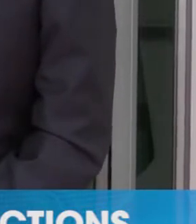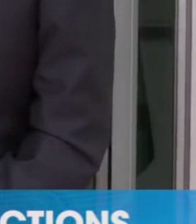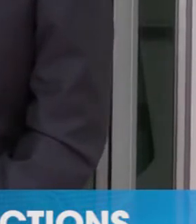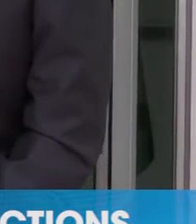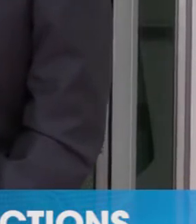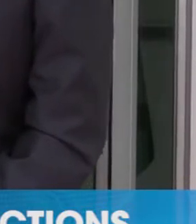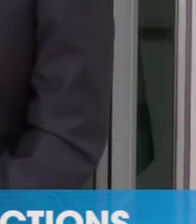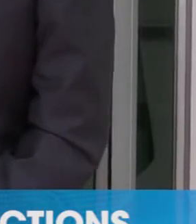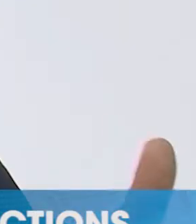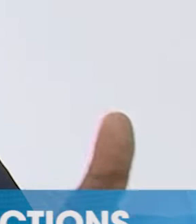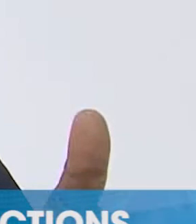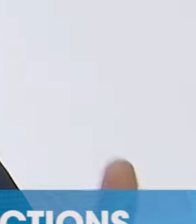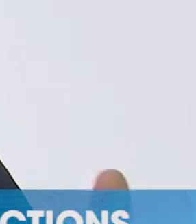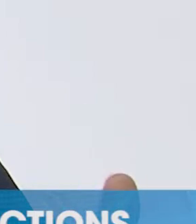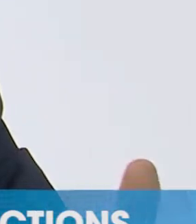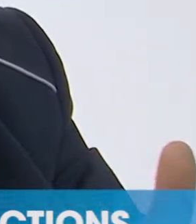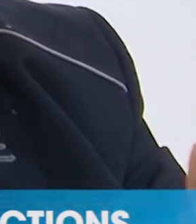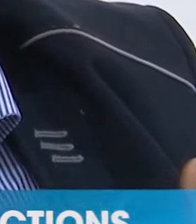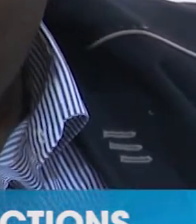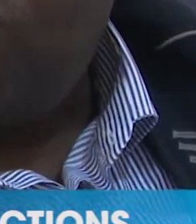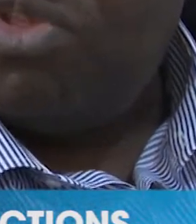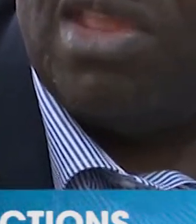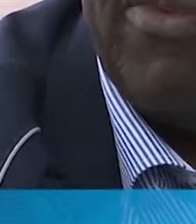1 braque ses projecteurs.